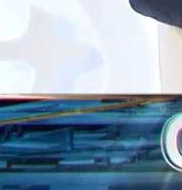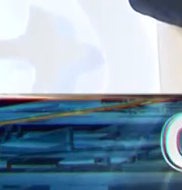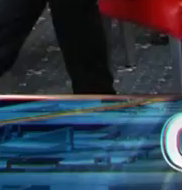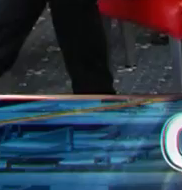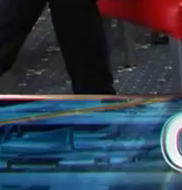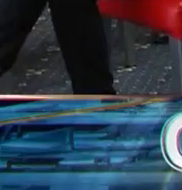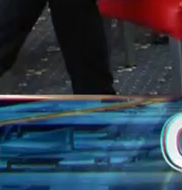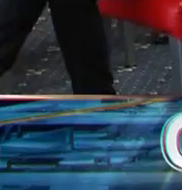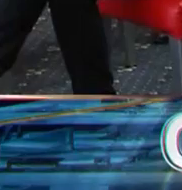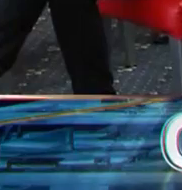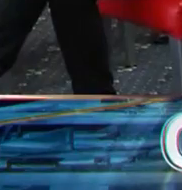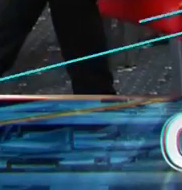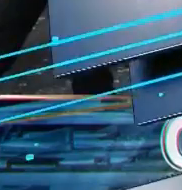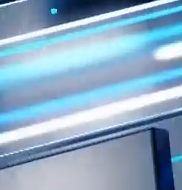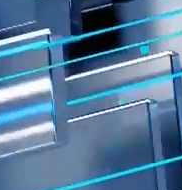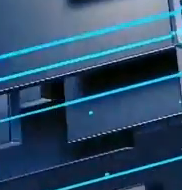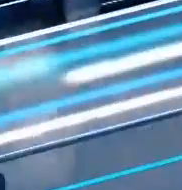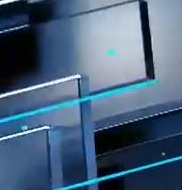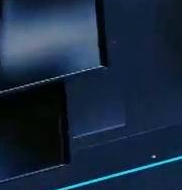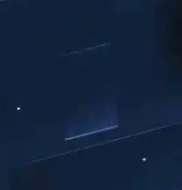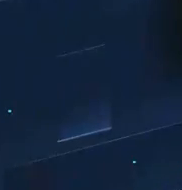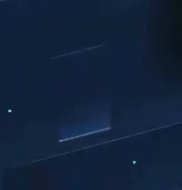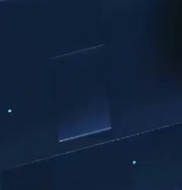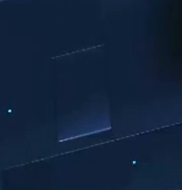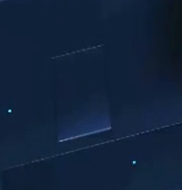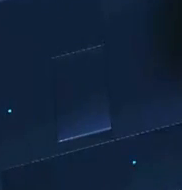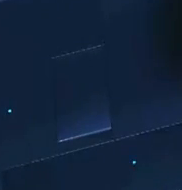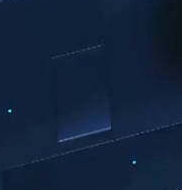тенге вернулось в казну государства.